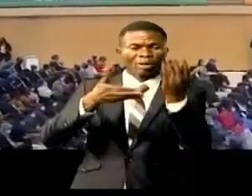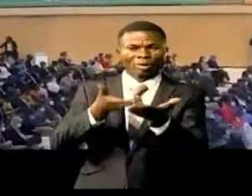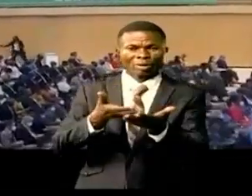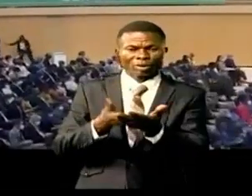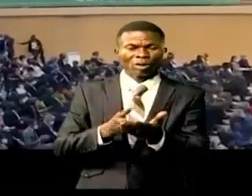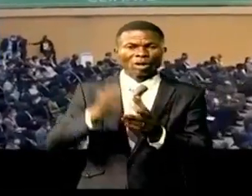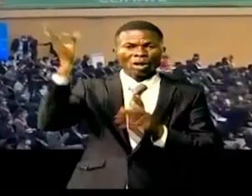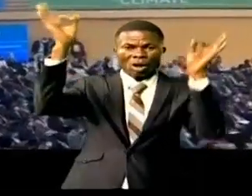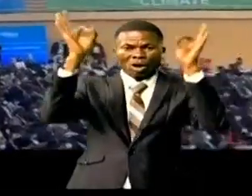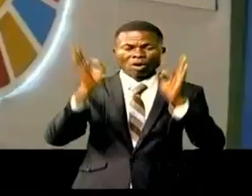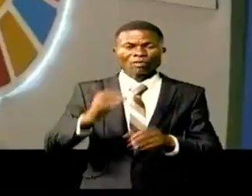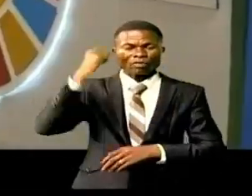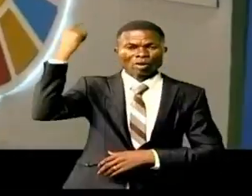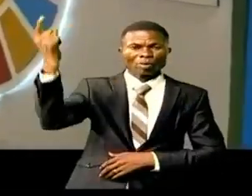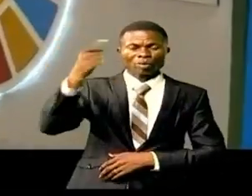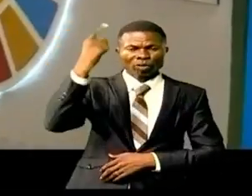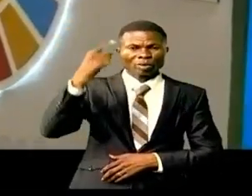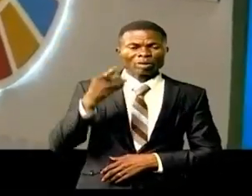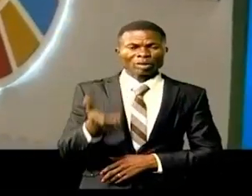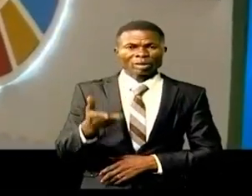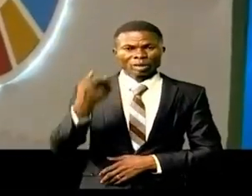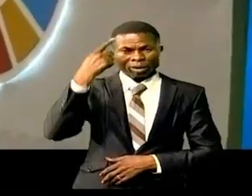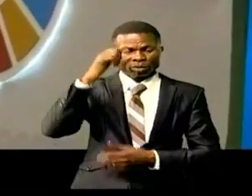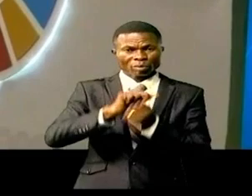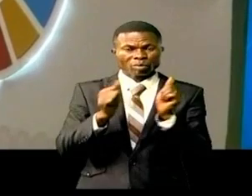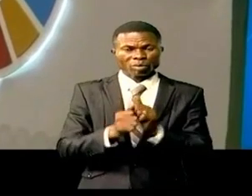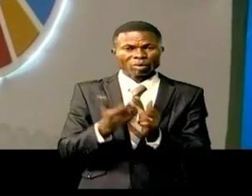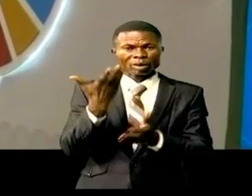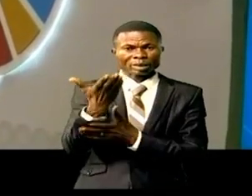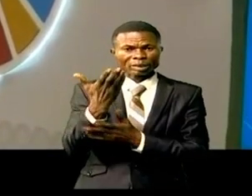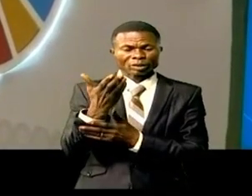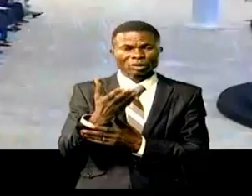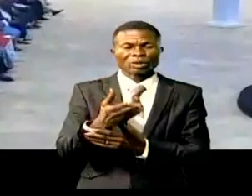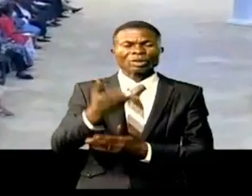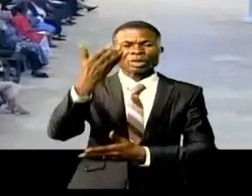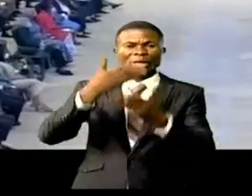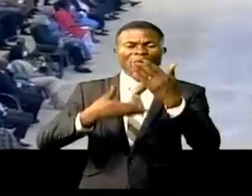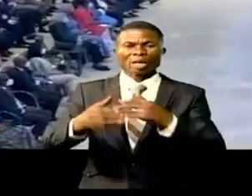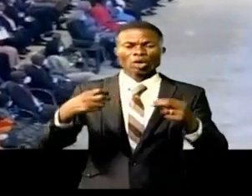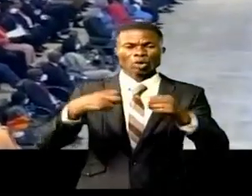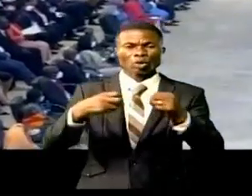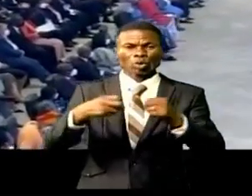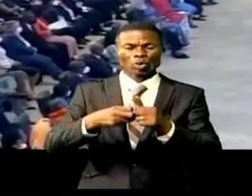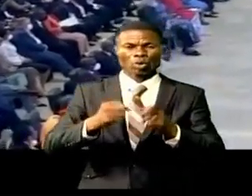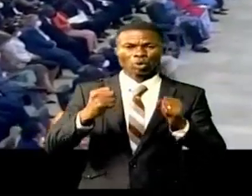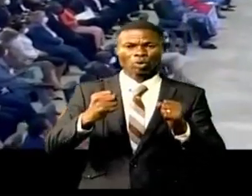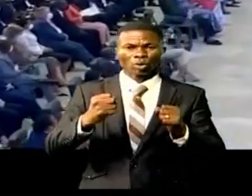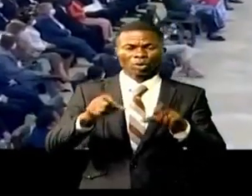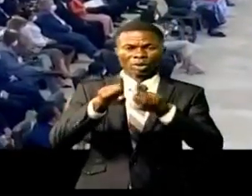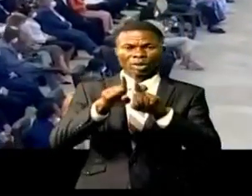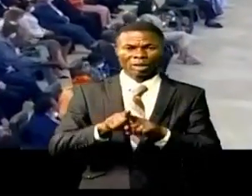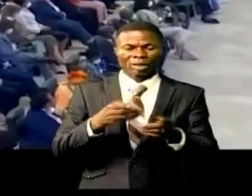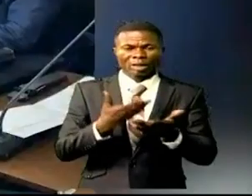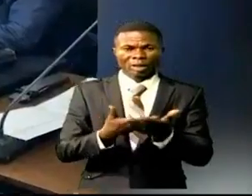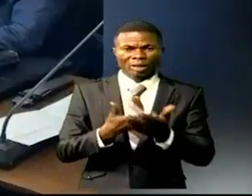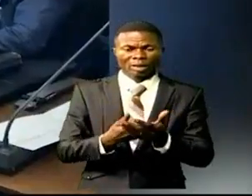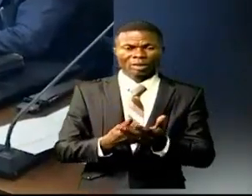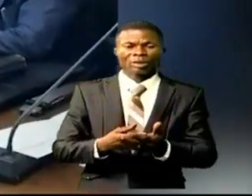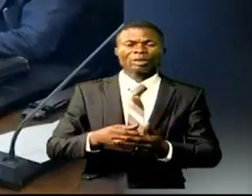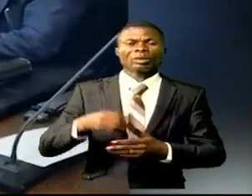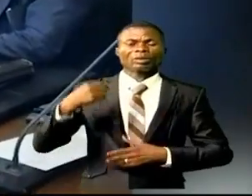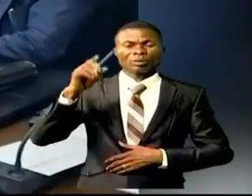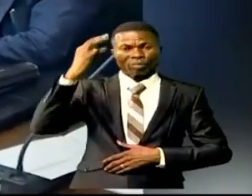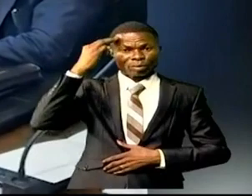Forum mondial CEFORAL sur les exigences d'une transition énergétique juste et équitable en Afrique. Le patron congolais